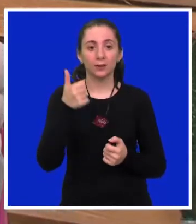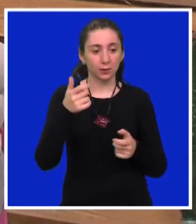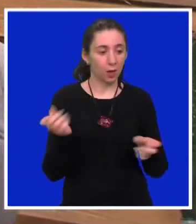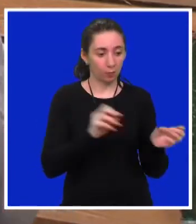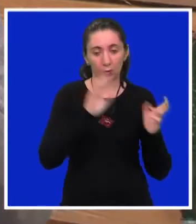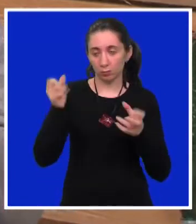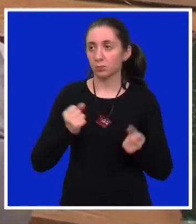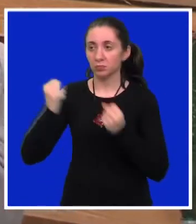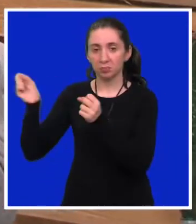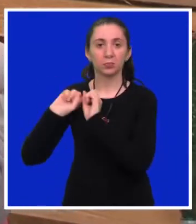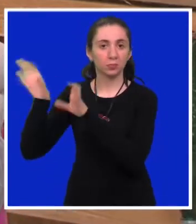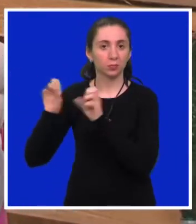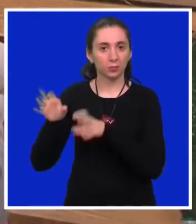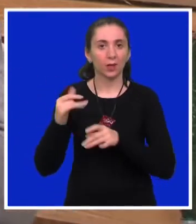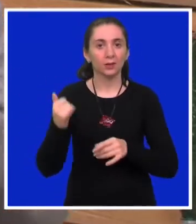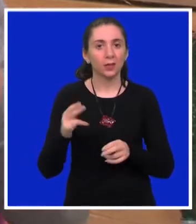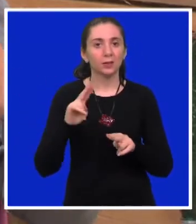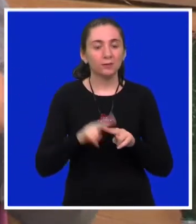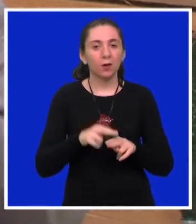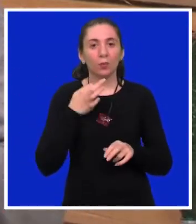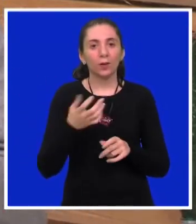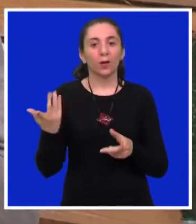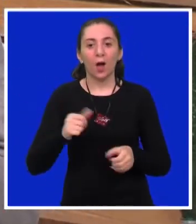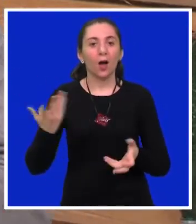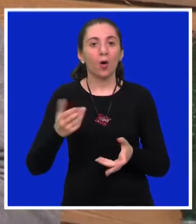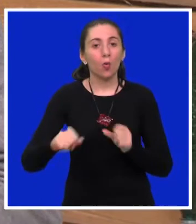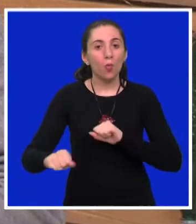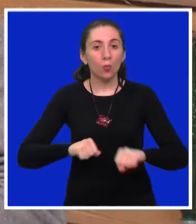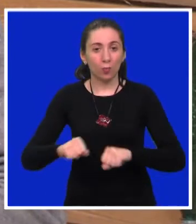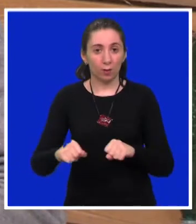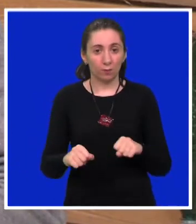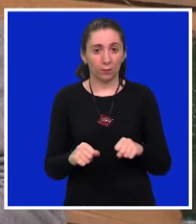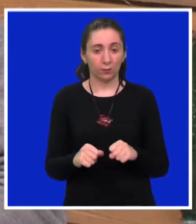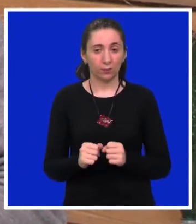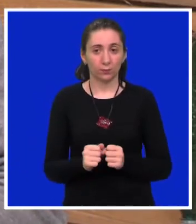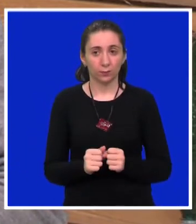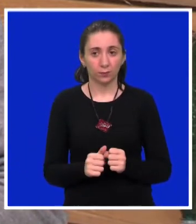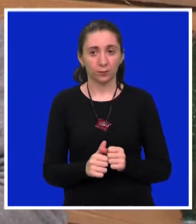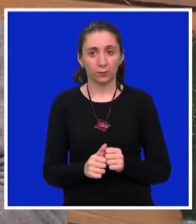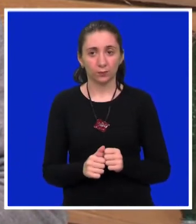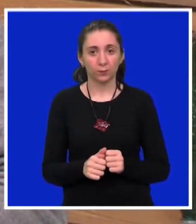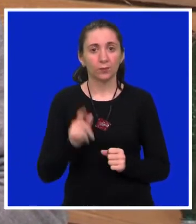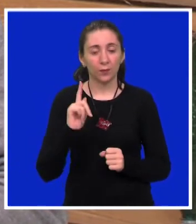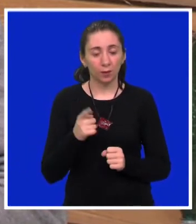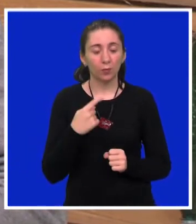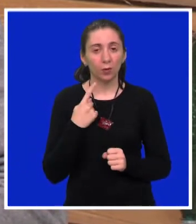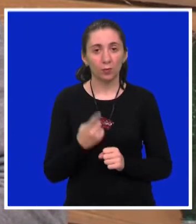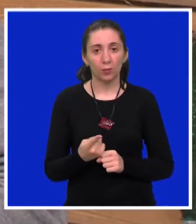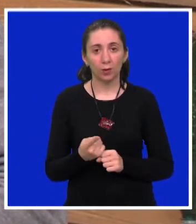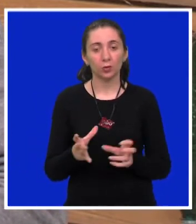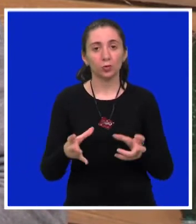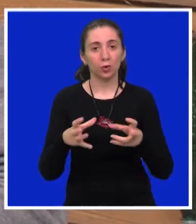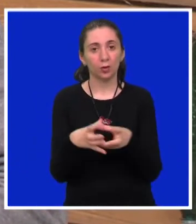pitanje odvesti i odložiti, nego je pitanje stvarno gospodarenja. U tom dijelu je, i moram reći da